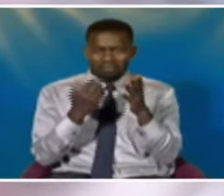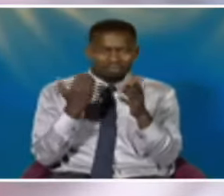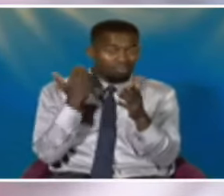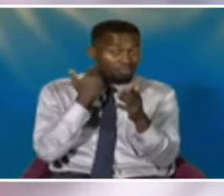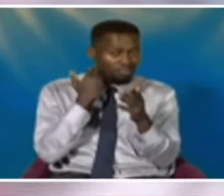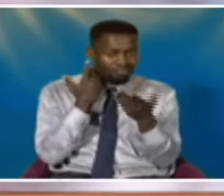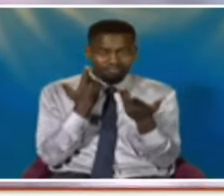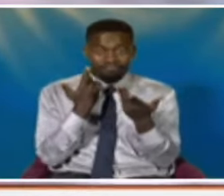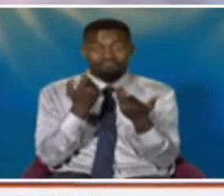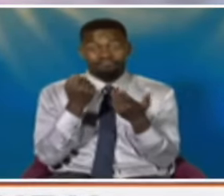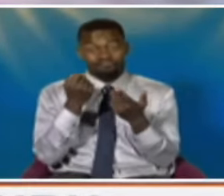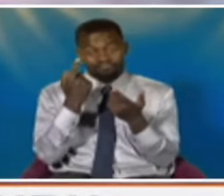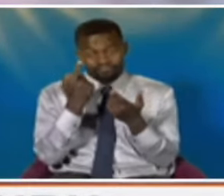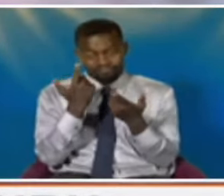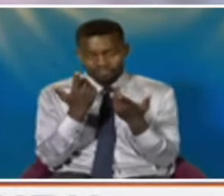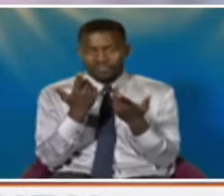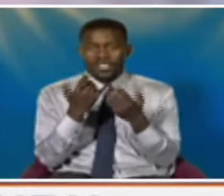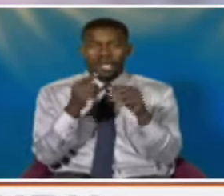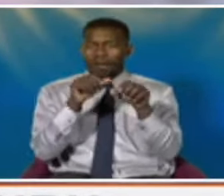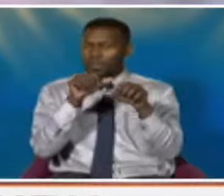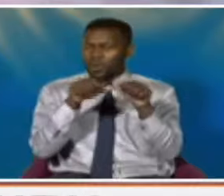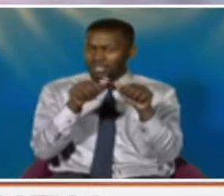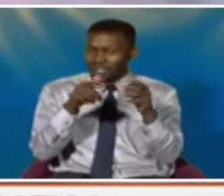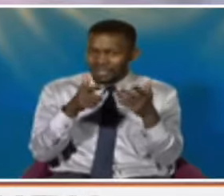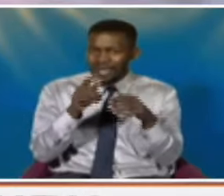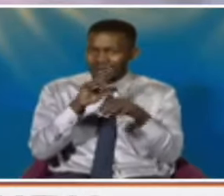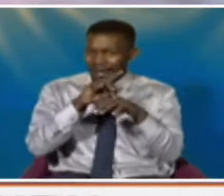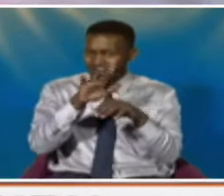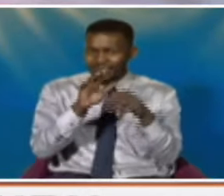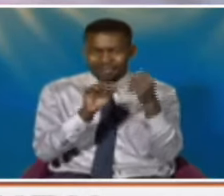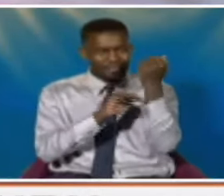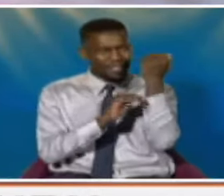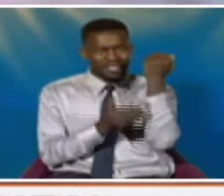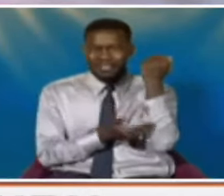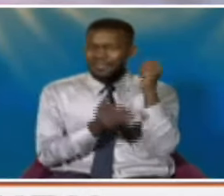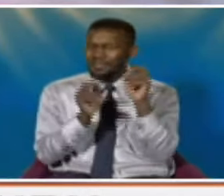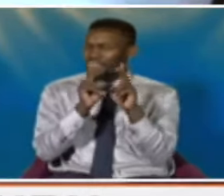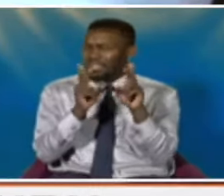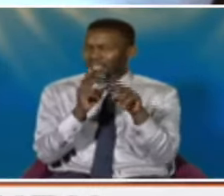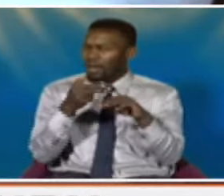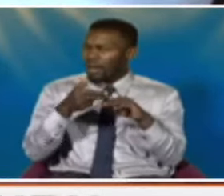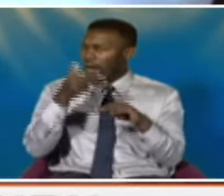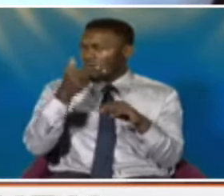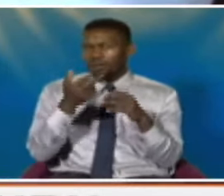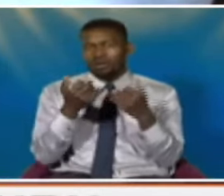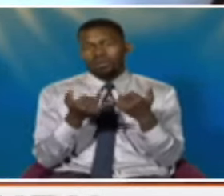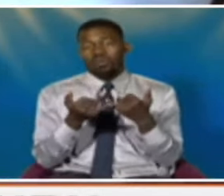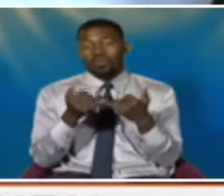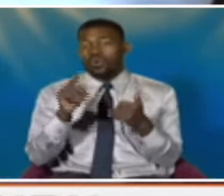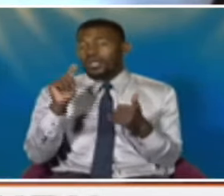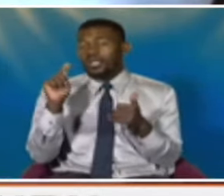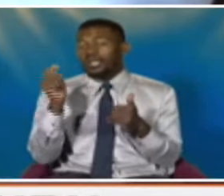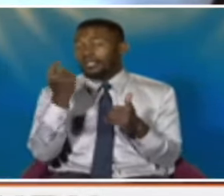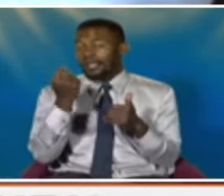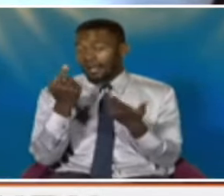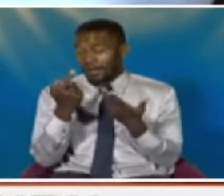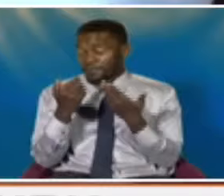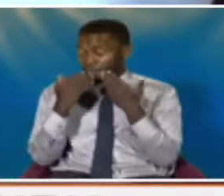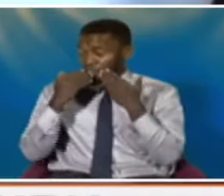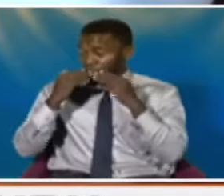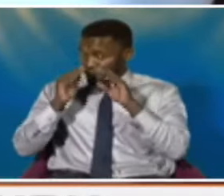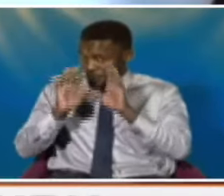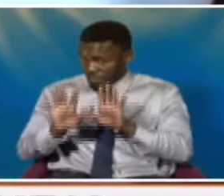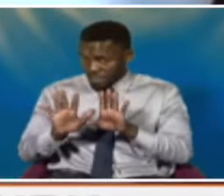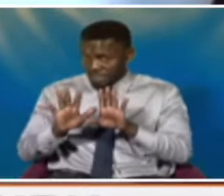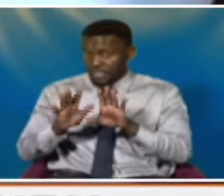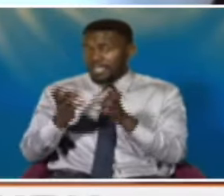health, maneno ya teen pregnancies enye currently tuko very high as a county. Kenya tumetoka tu just from floods. When you get